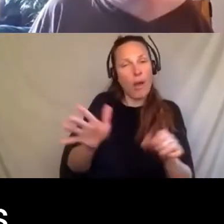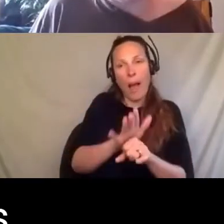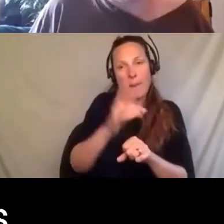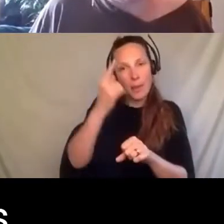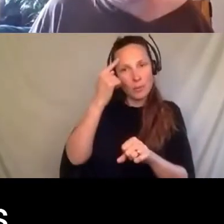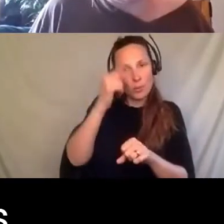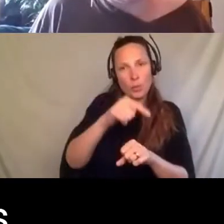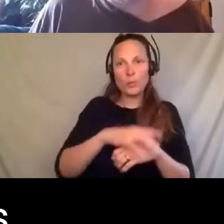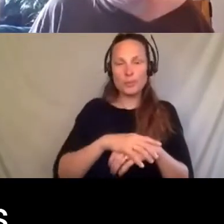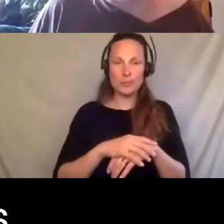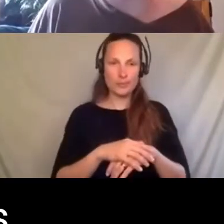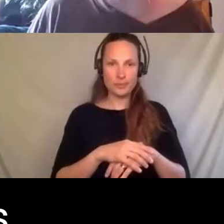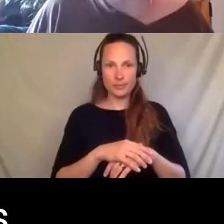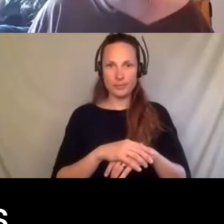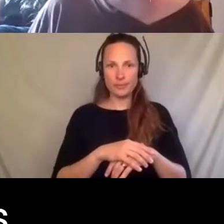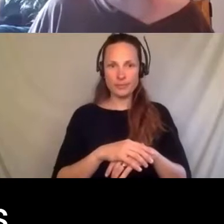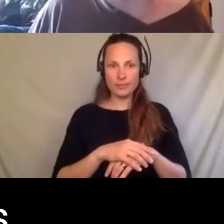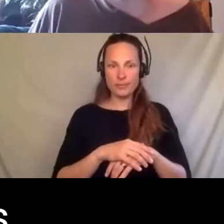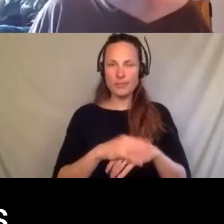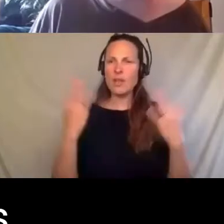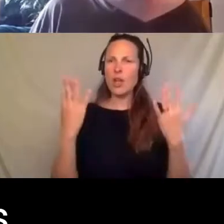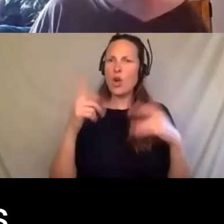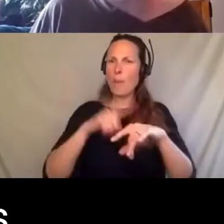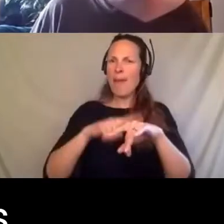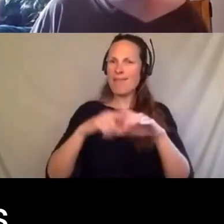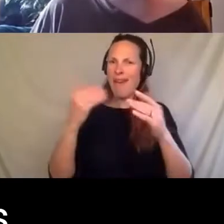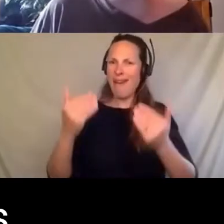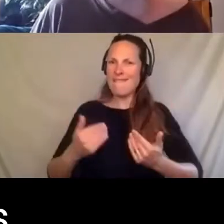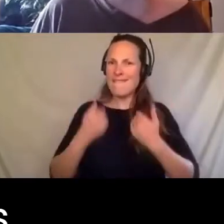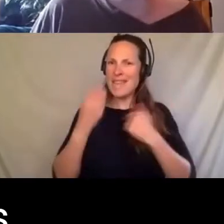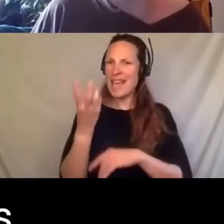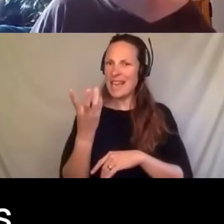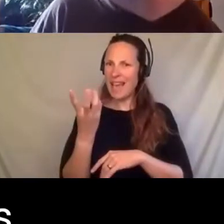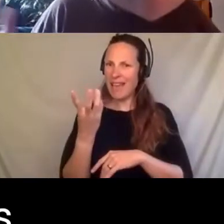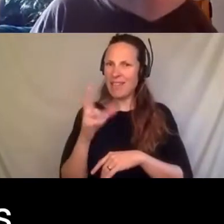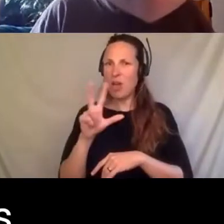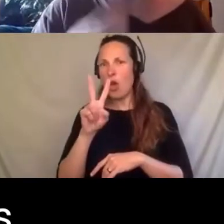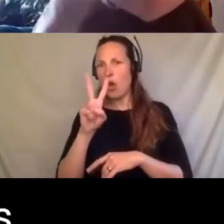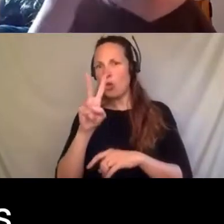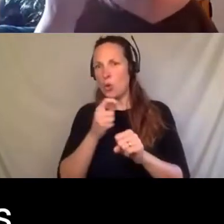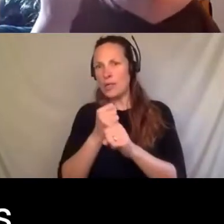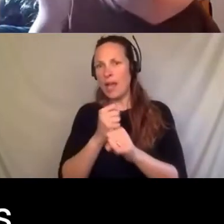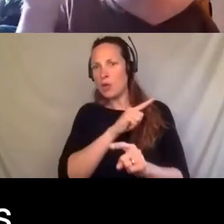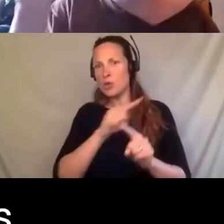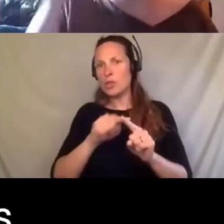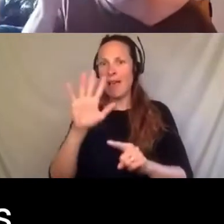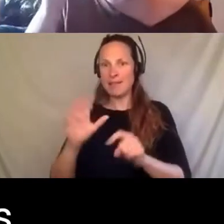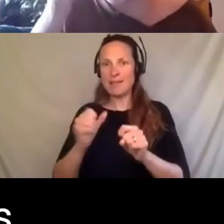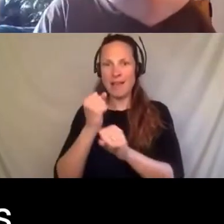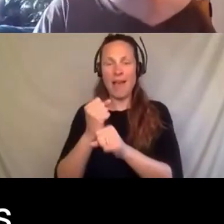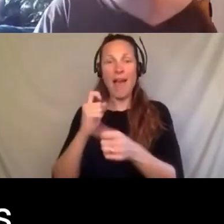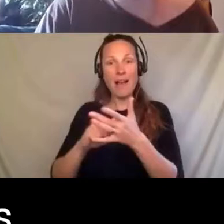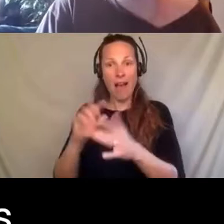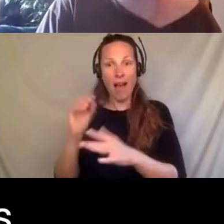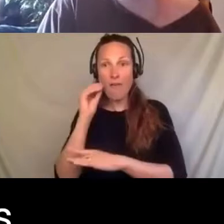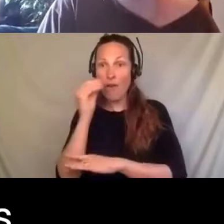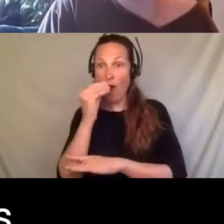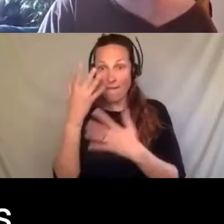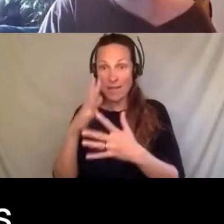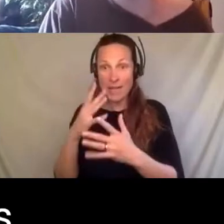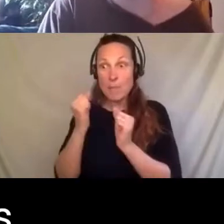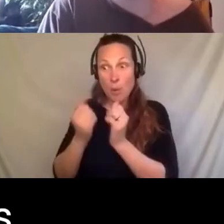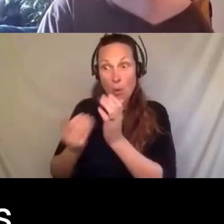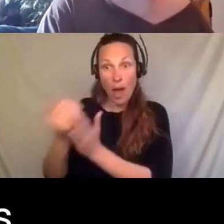Puis, la durée de vie des semences est de 2 à 5 ans. Donc, une fois que ça fait des fleurs, on peut recueillir les graines